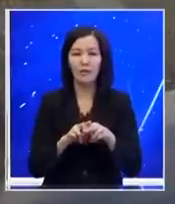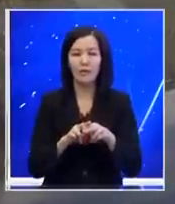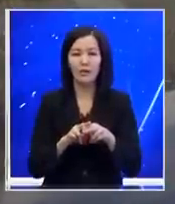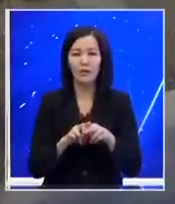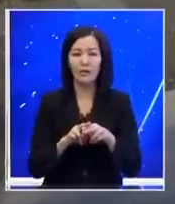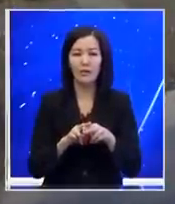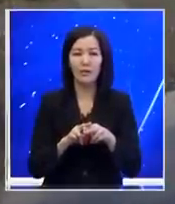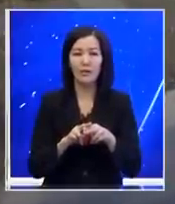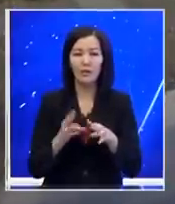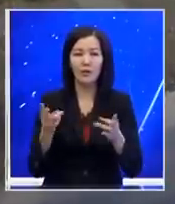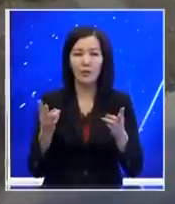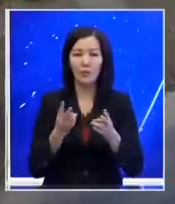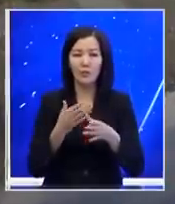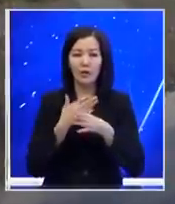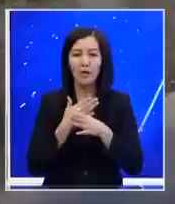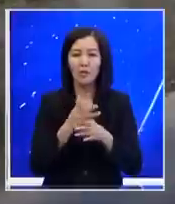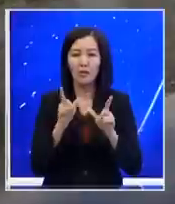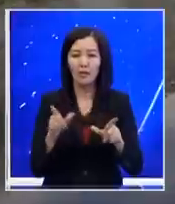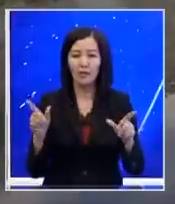осы мұқтаж азаматтарға